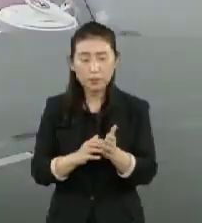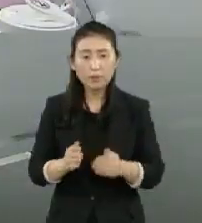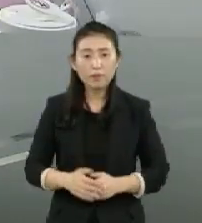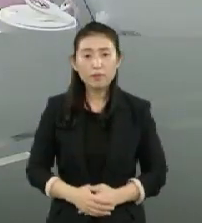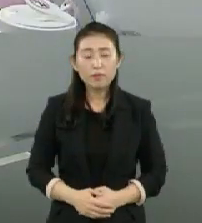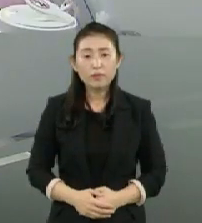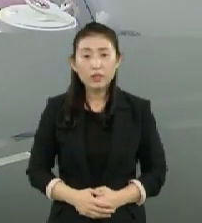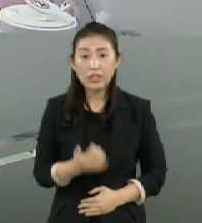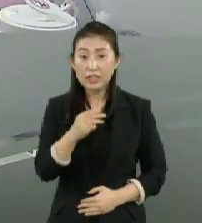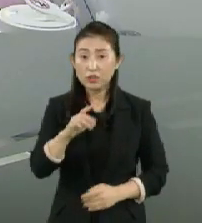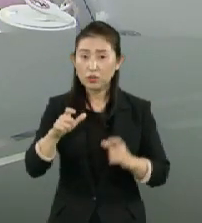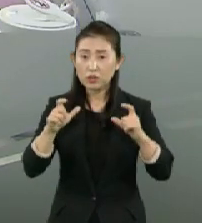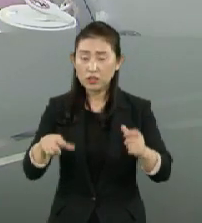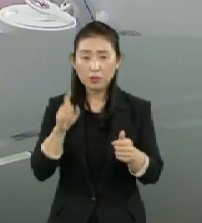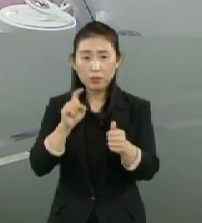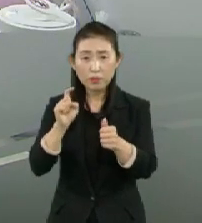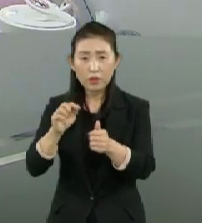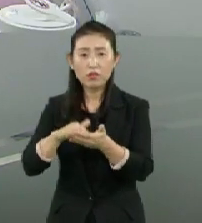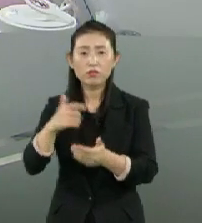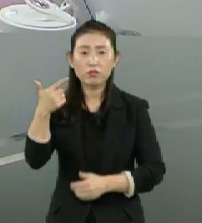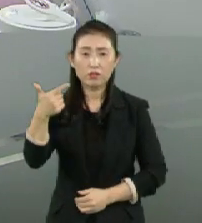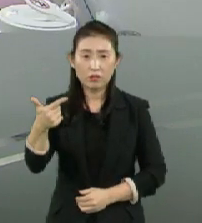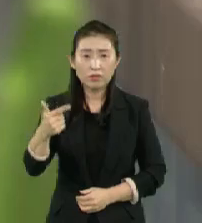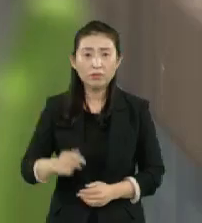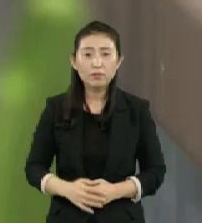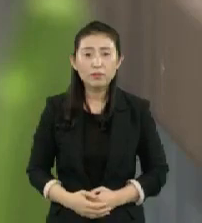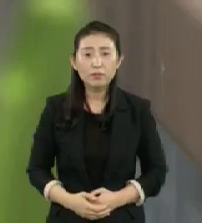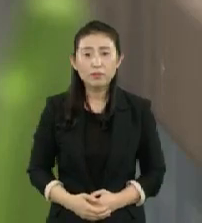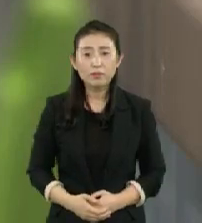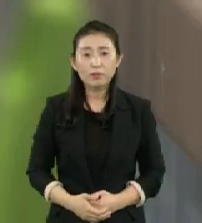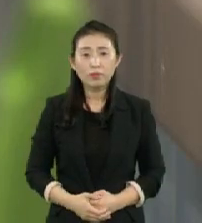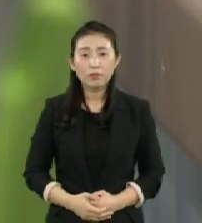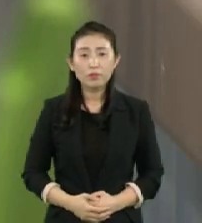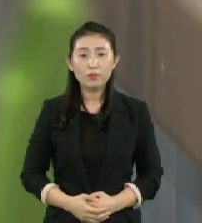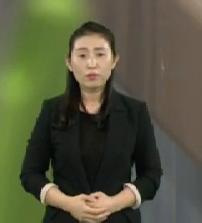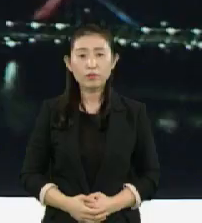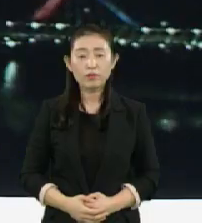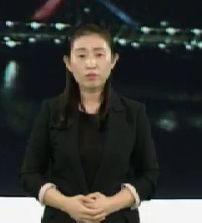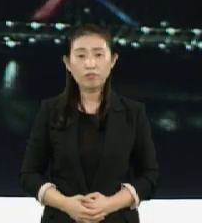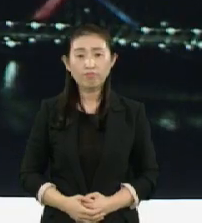판정을 받았고 세종은 6명이 추가됐습니다.